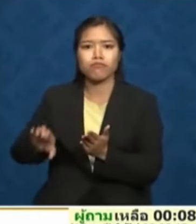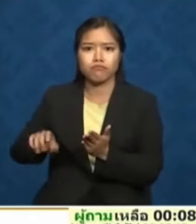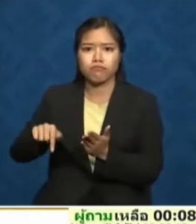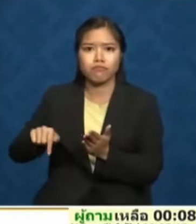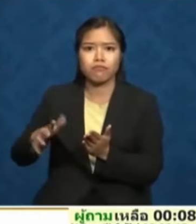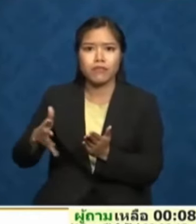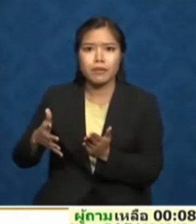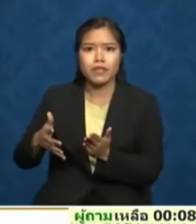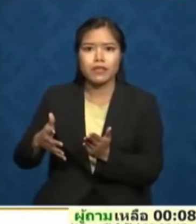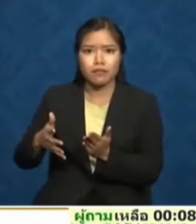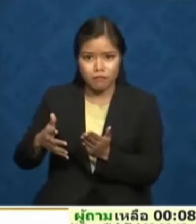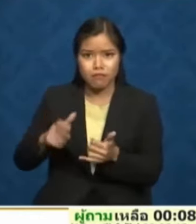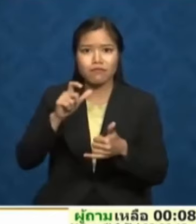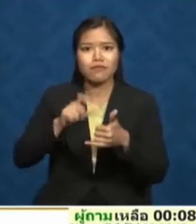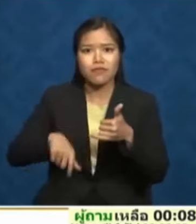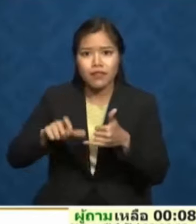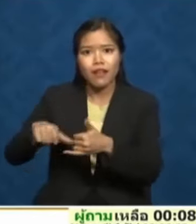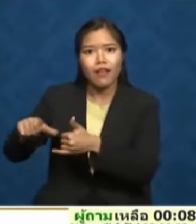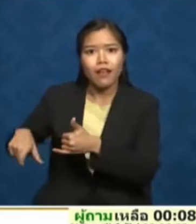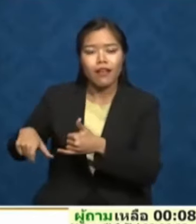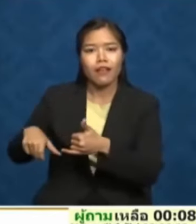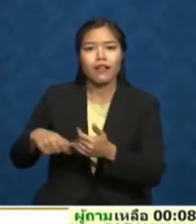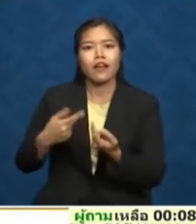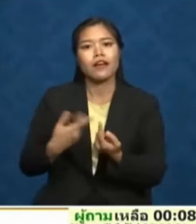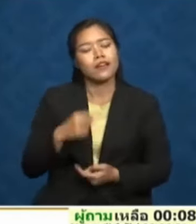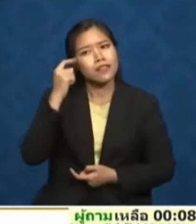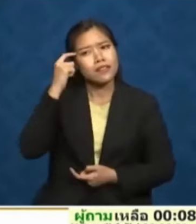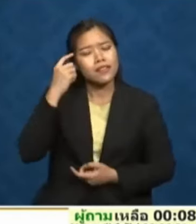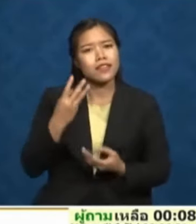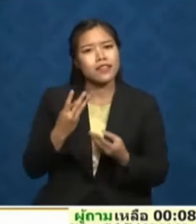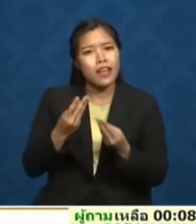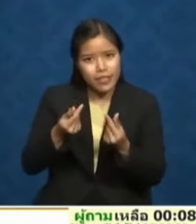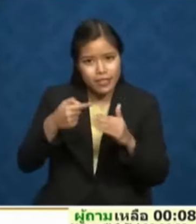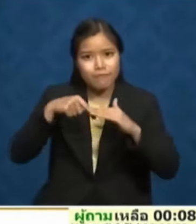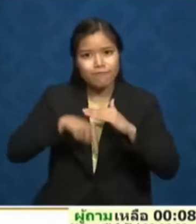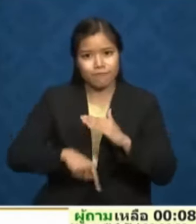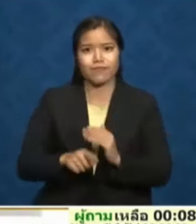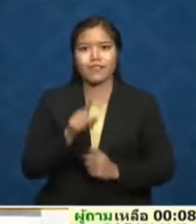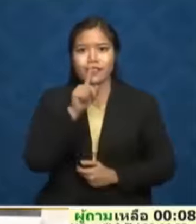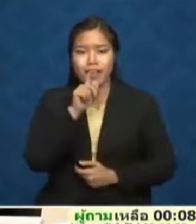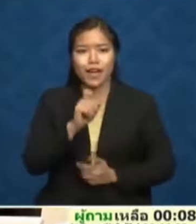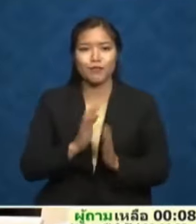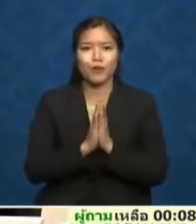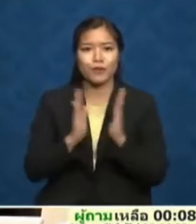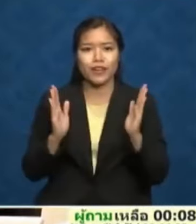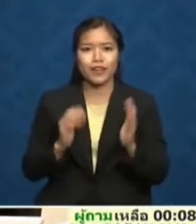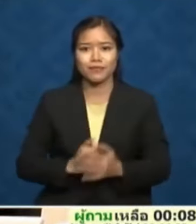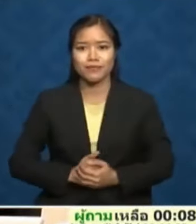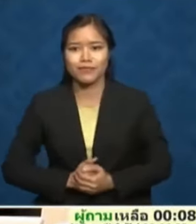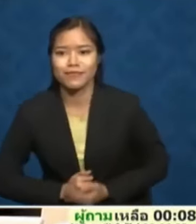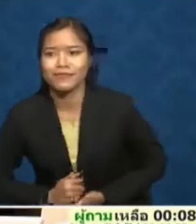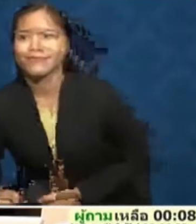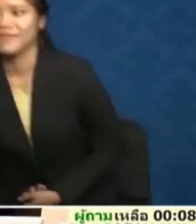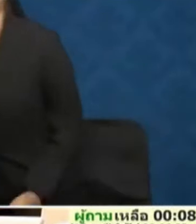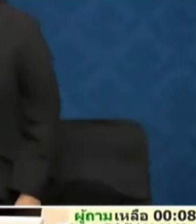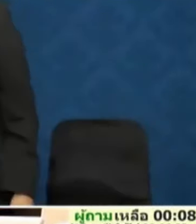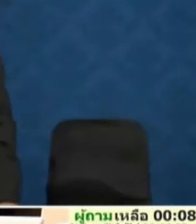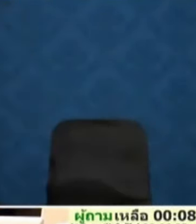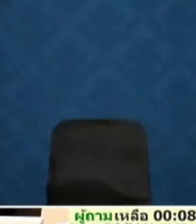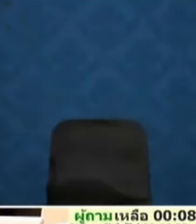จ่ายแบบรายหัวดิฉันขอทราบรายละเอียดค่ะท่านประธานขอบพระคุณค่ะขอบคุณครับเชิญท่านรัฐมนตรี